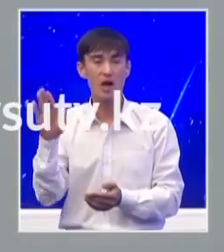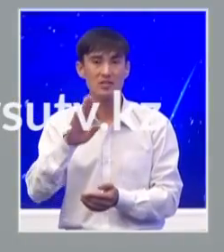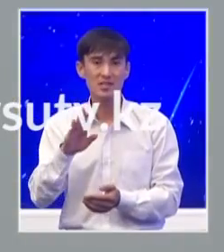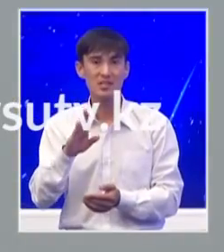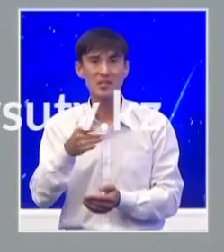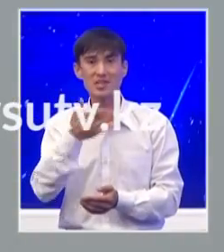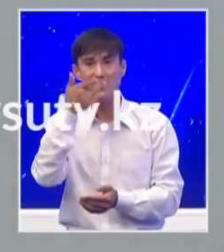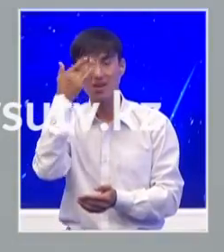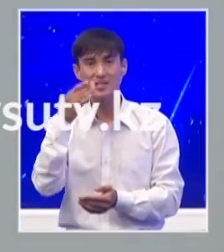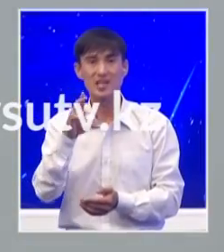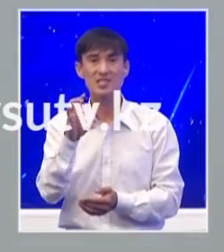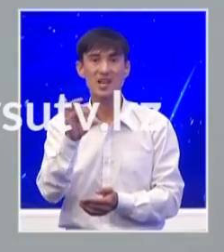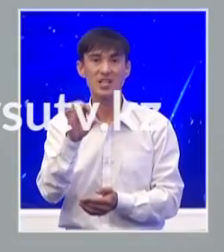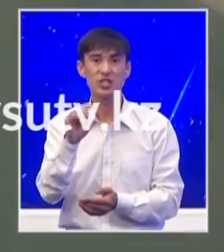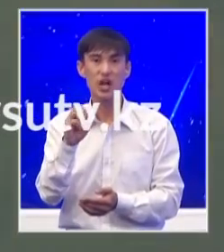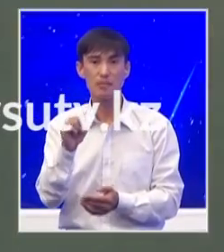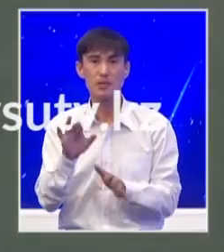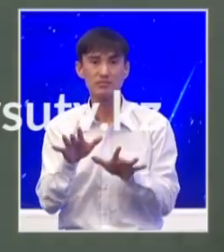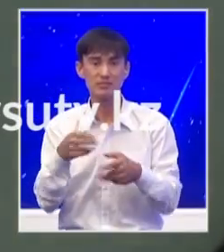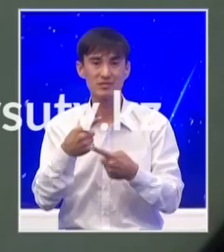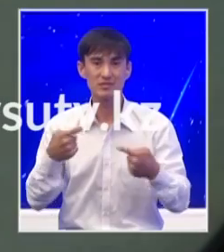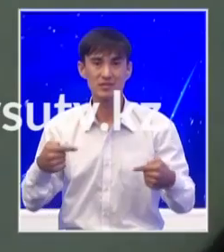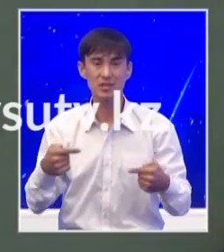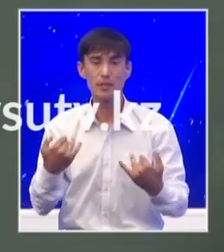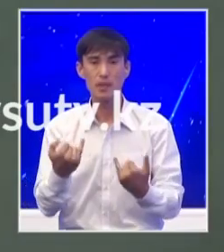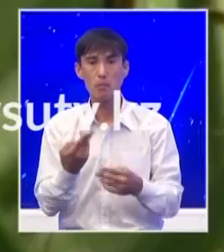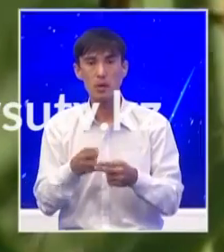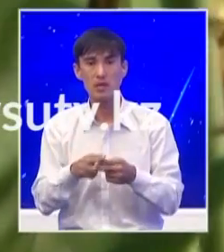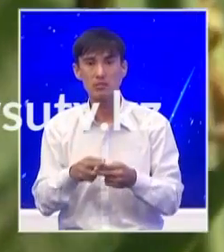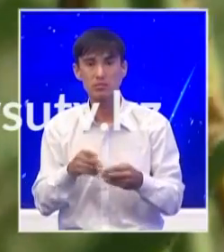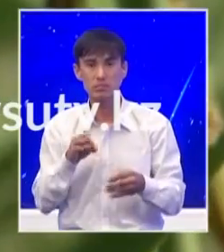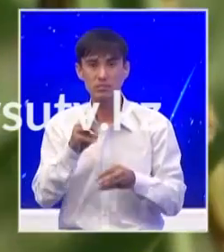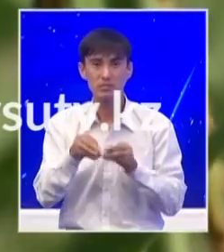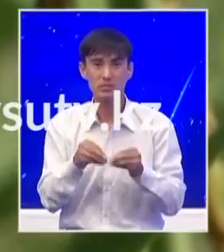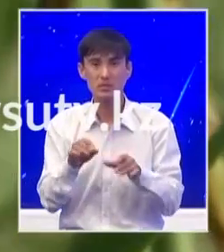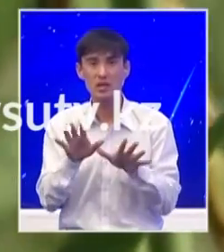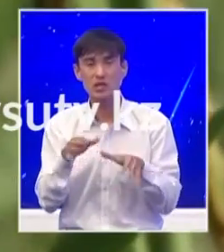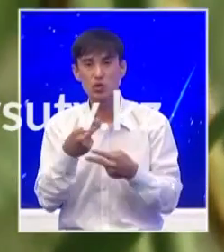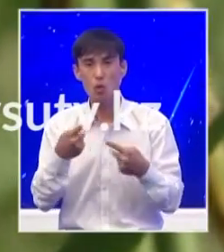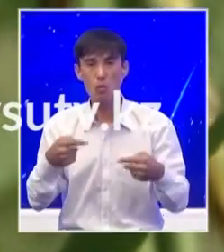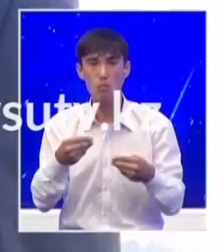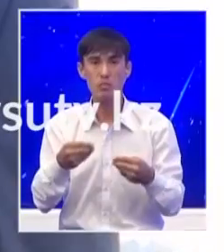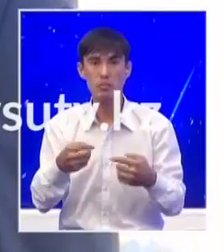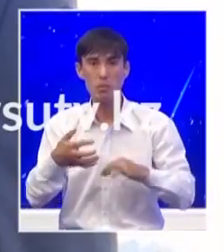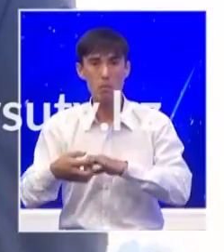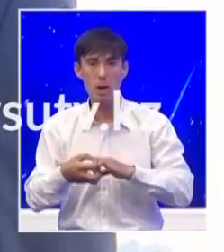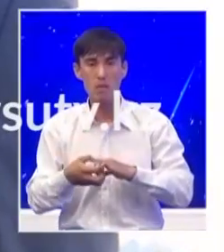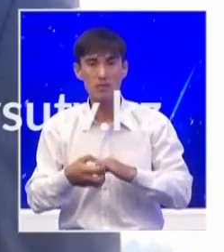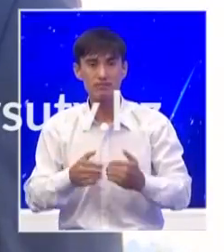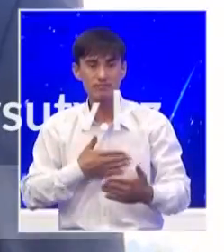саранча. Для них нет никаких границ, поэтому и борьба с прожорливыми насекомыми производится в колоссальных масштабах. Для